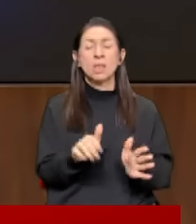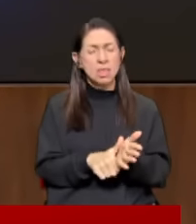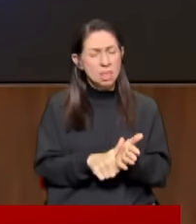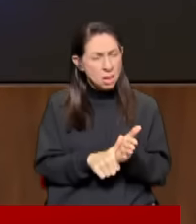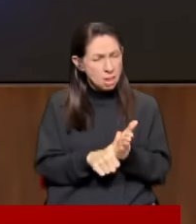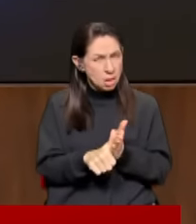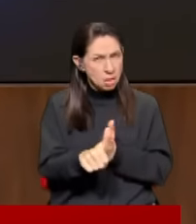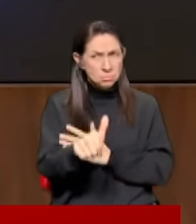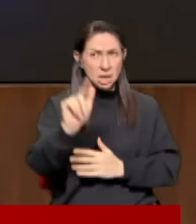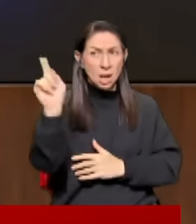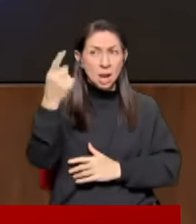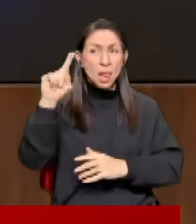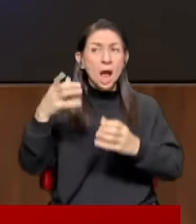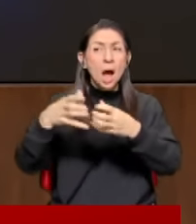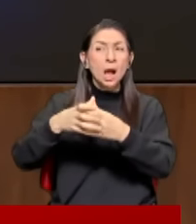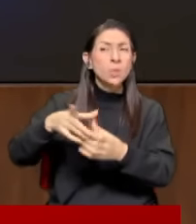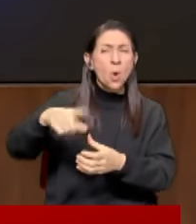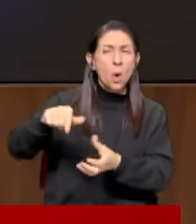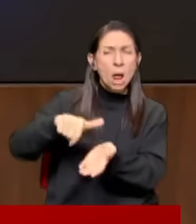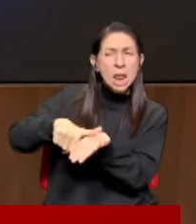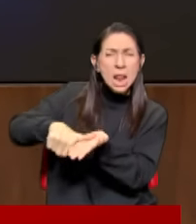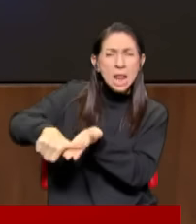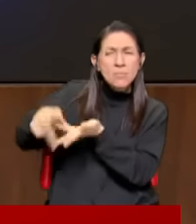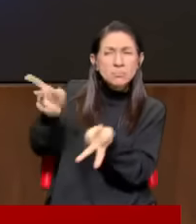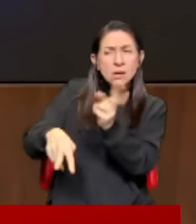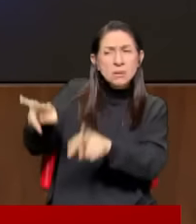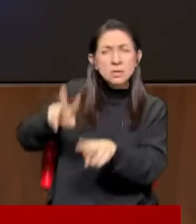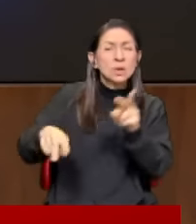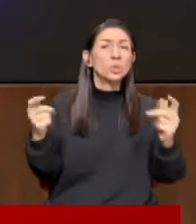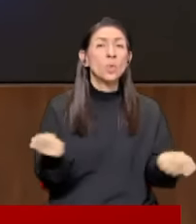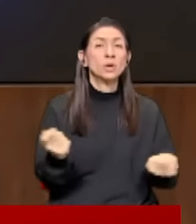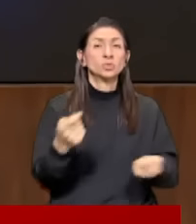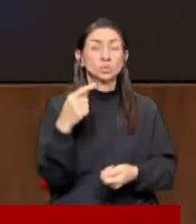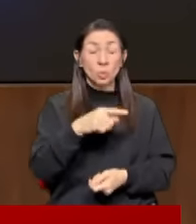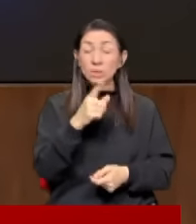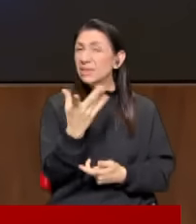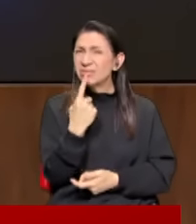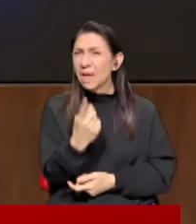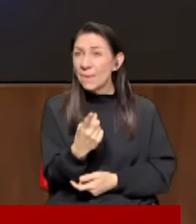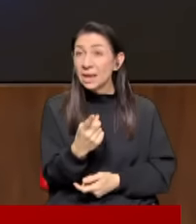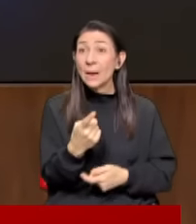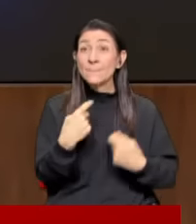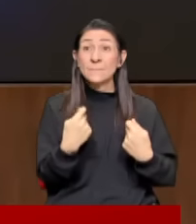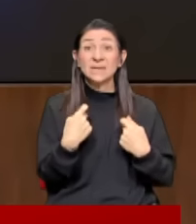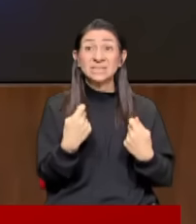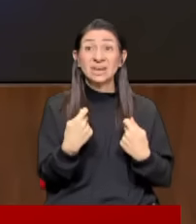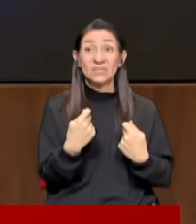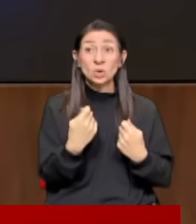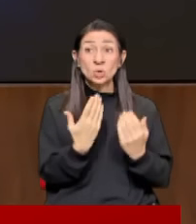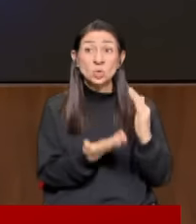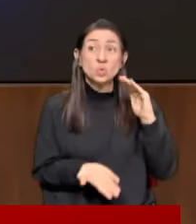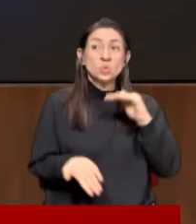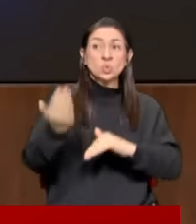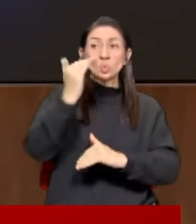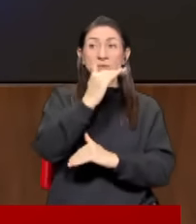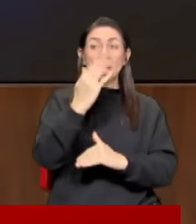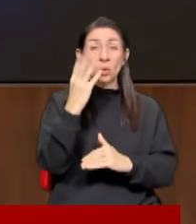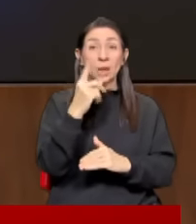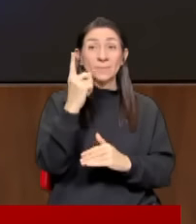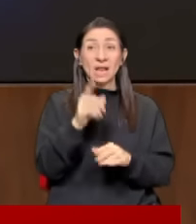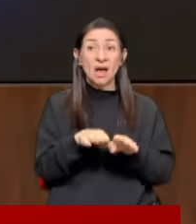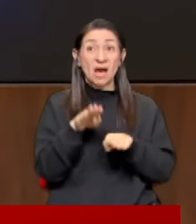Tamamıyla lider kadrolarını yok etmenin gayretinde. Ve bu ne demek? Maliyeti yüksek olan